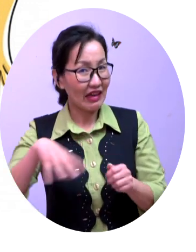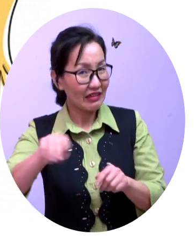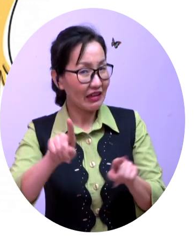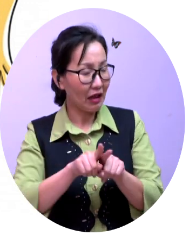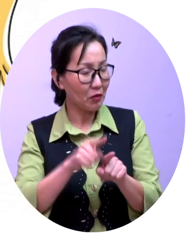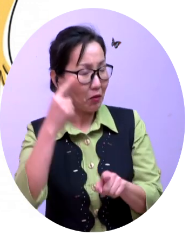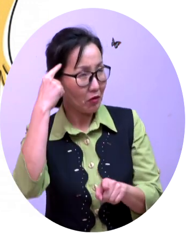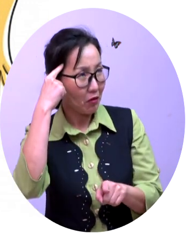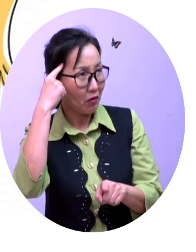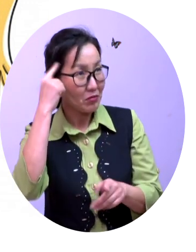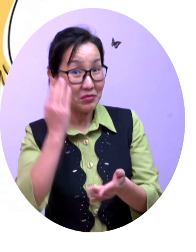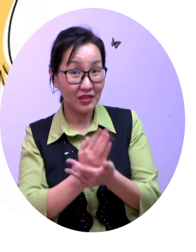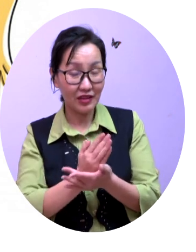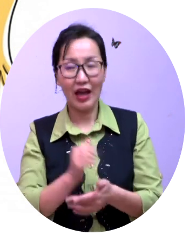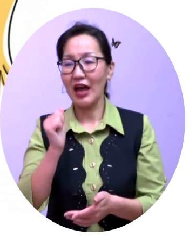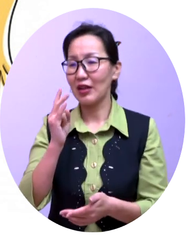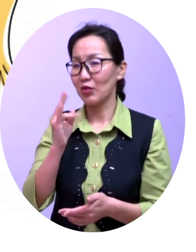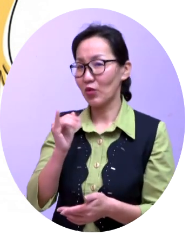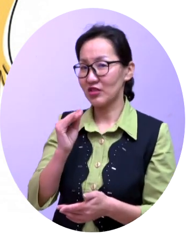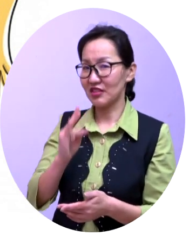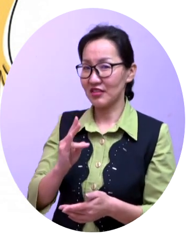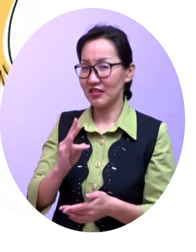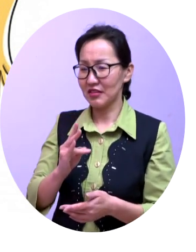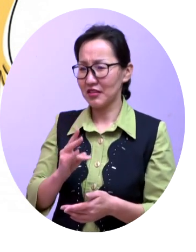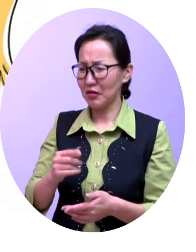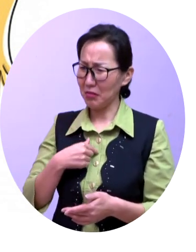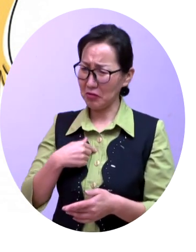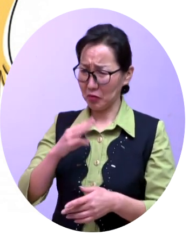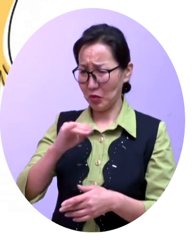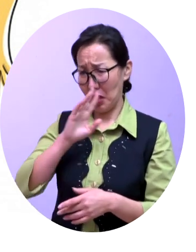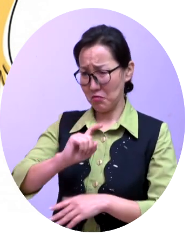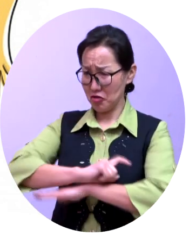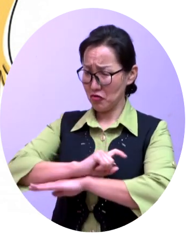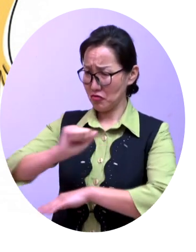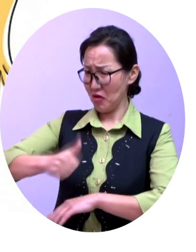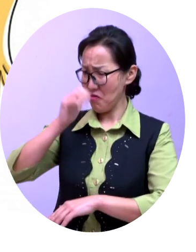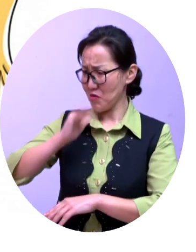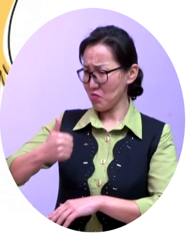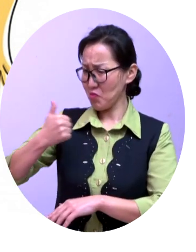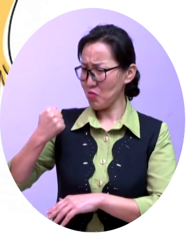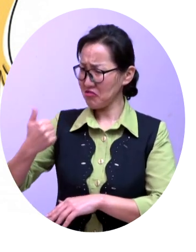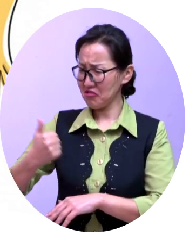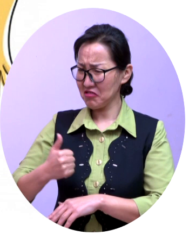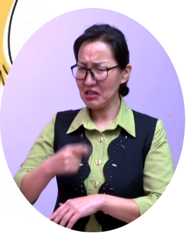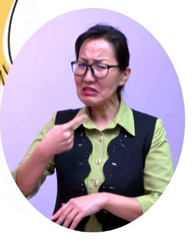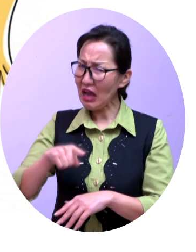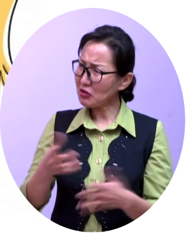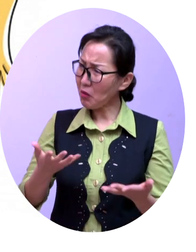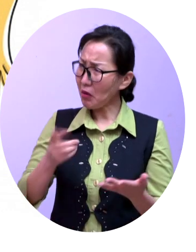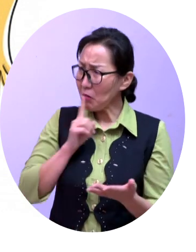байна. За, ануужин найз нь манай туяа чинь хичээлдээ мундаг л хөөхдтэй яасан бол доо? Юу тохиолдсон юм